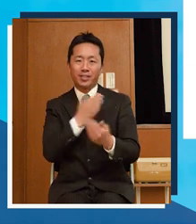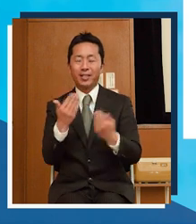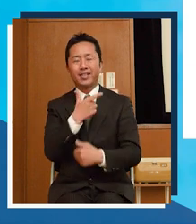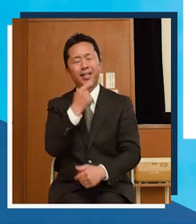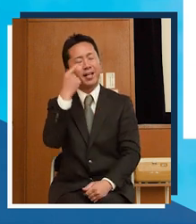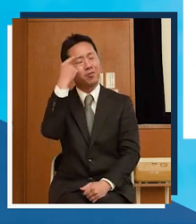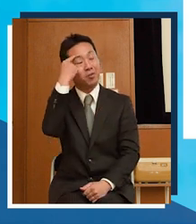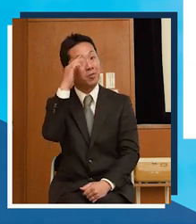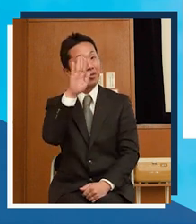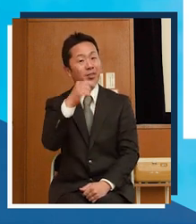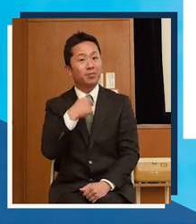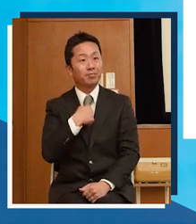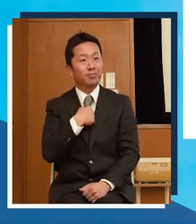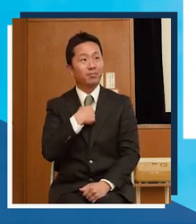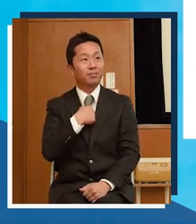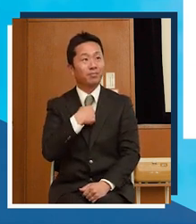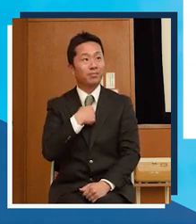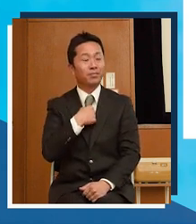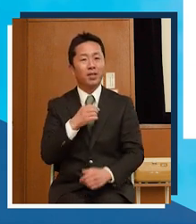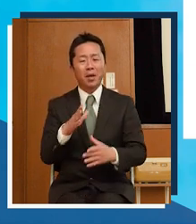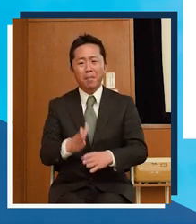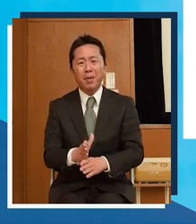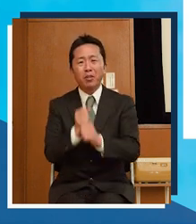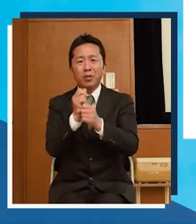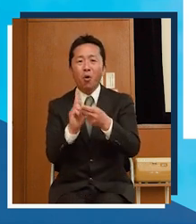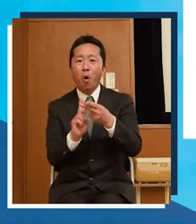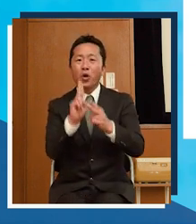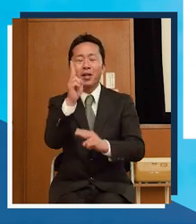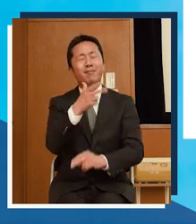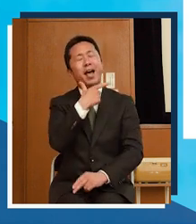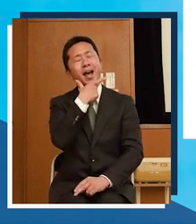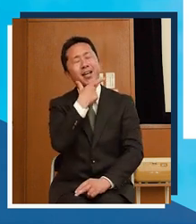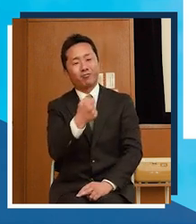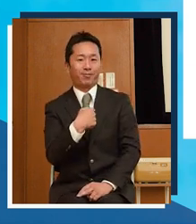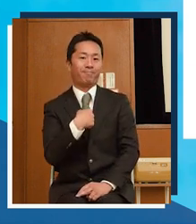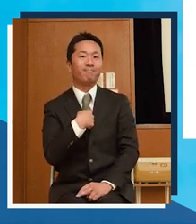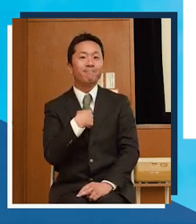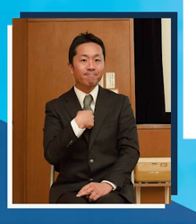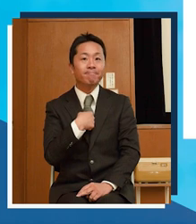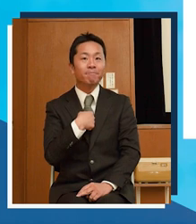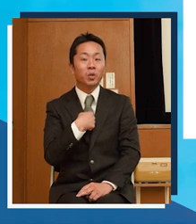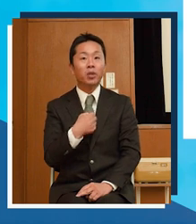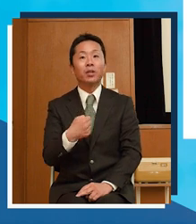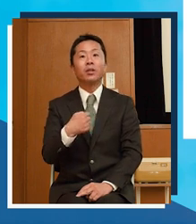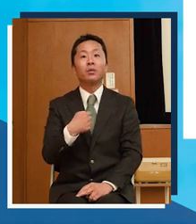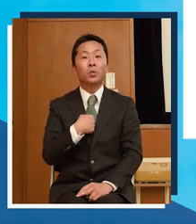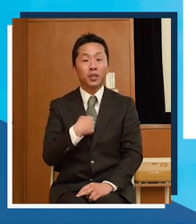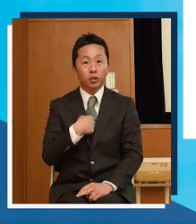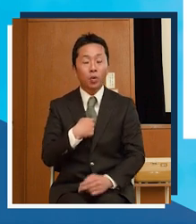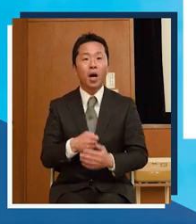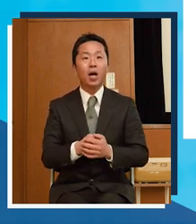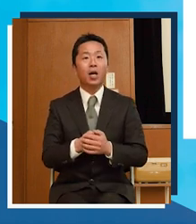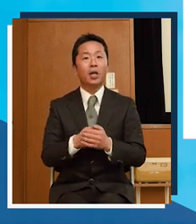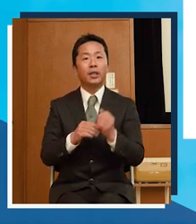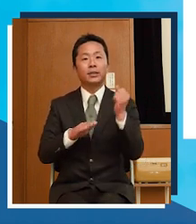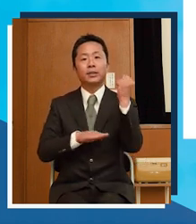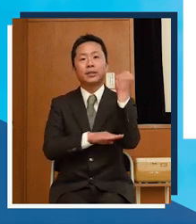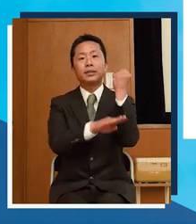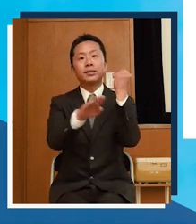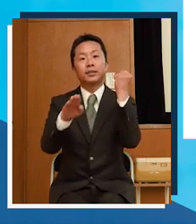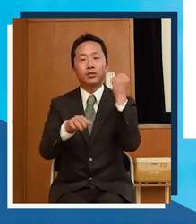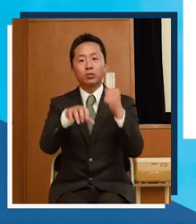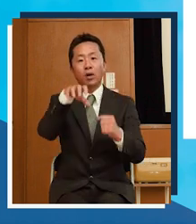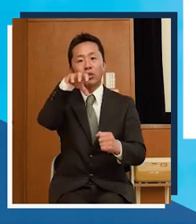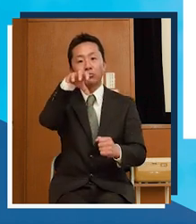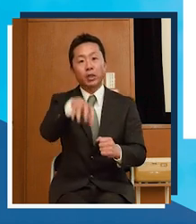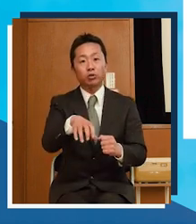ますでもまとめると沖縄がただ大好きな内なです私はこ先ほど言ったように基地のある町チタ町